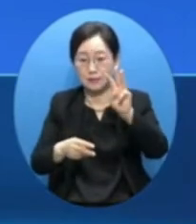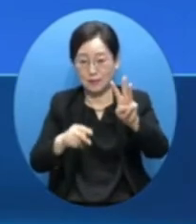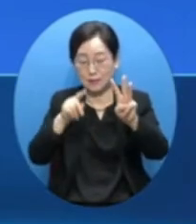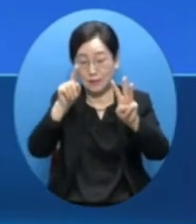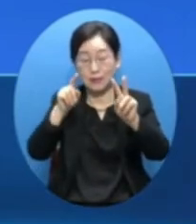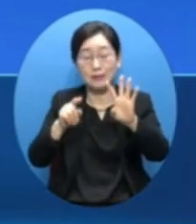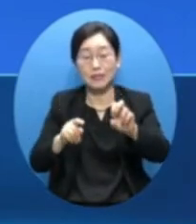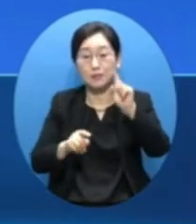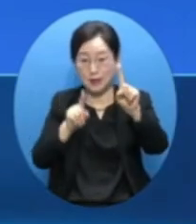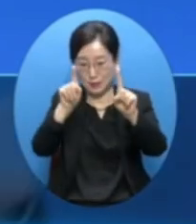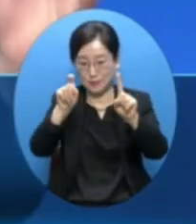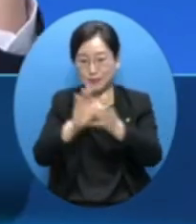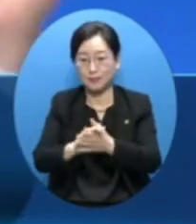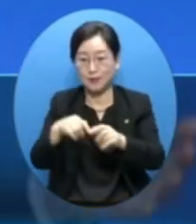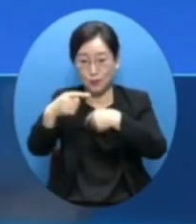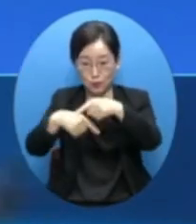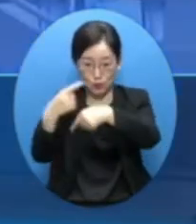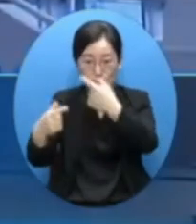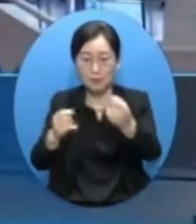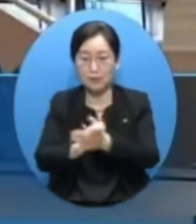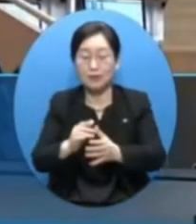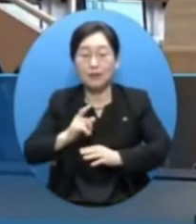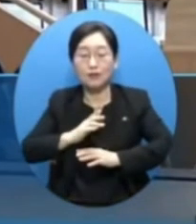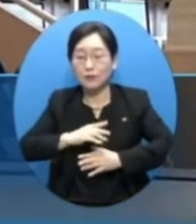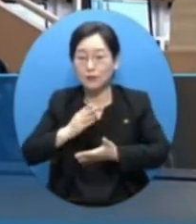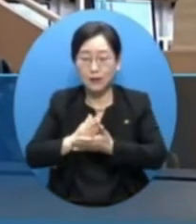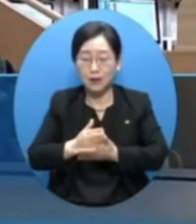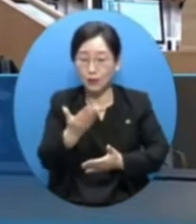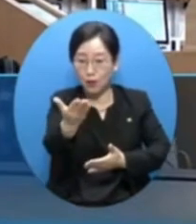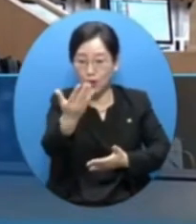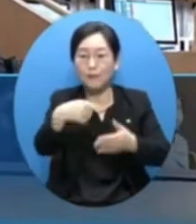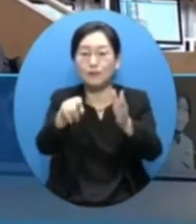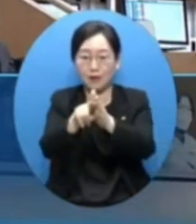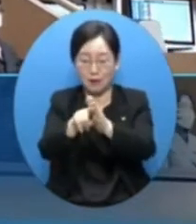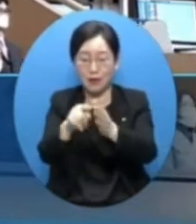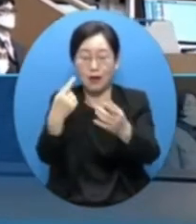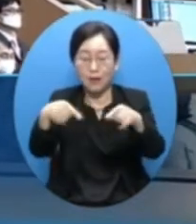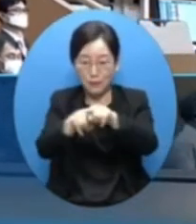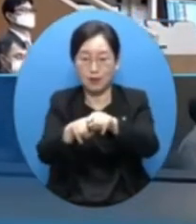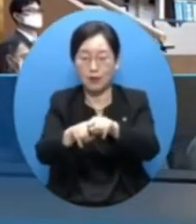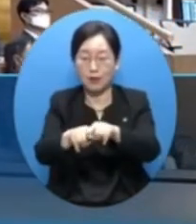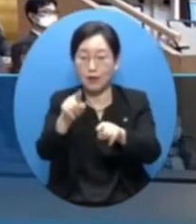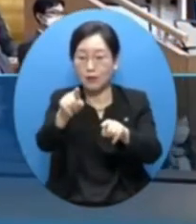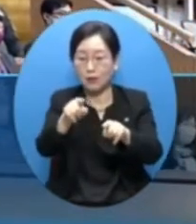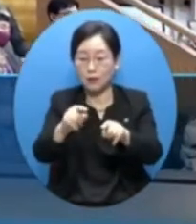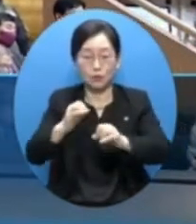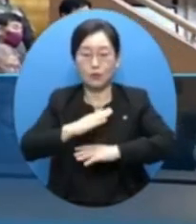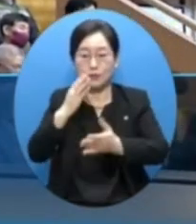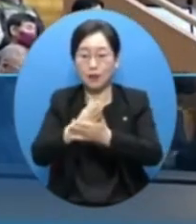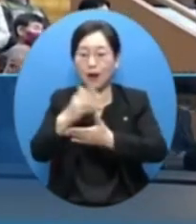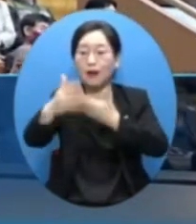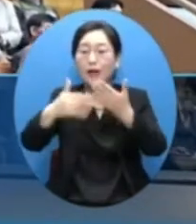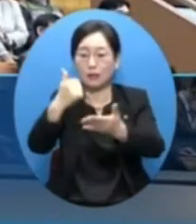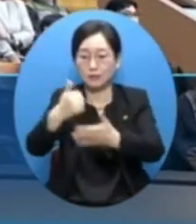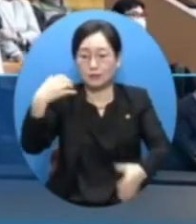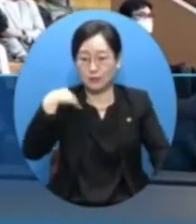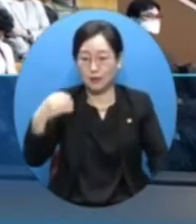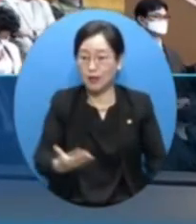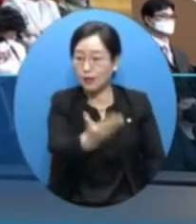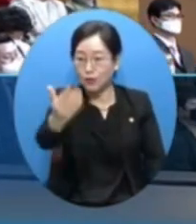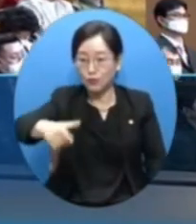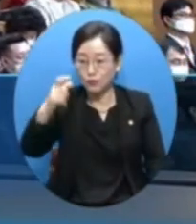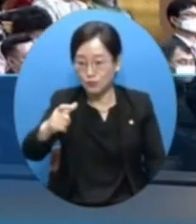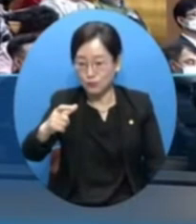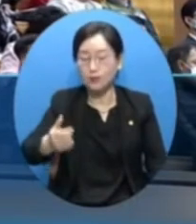우리가 믿음으로 다 같이 고백합니다. 두려워하지 말라. 내가 너와 함께 함이라. 놀라지 말라. 나는 내 하나님이 됨이라. 내가 너를